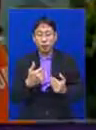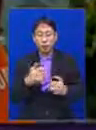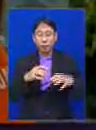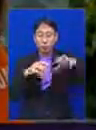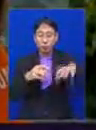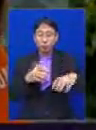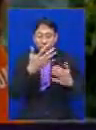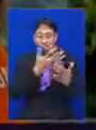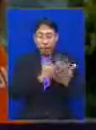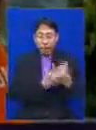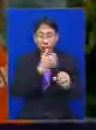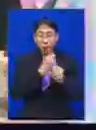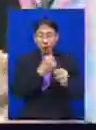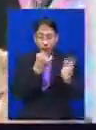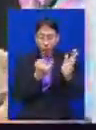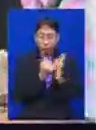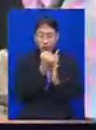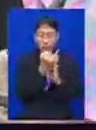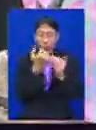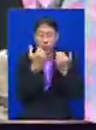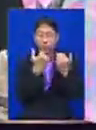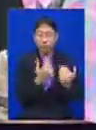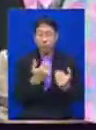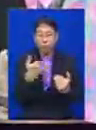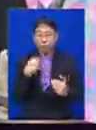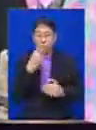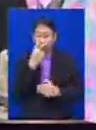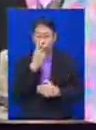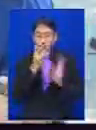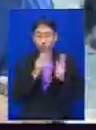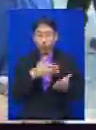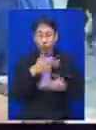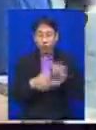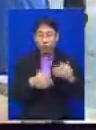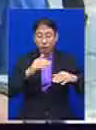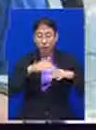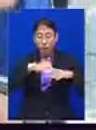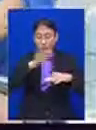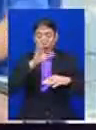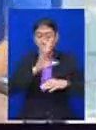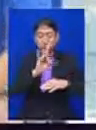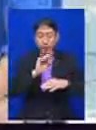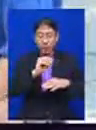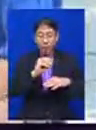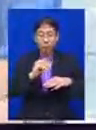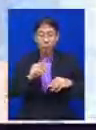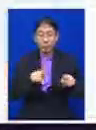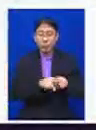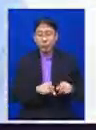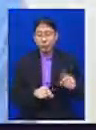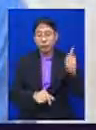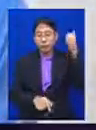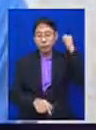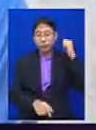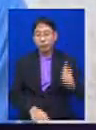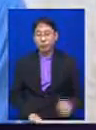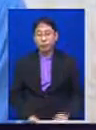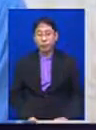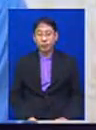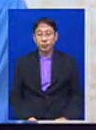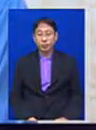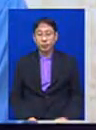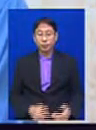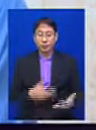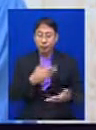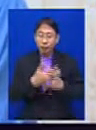ากจะเดินหน้ามาถูกทางเพราะปัจจุบันแทบไม่เห็นผู้ค้าขายสลากเกินราคา80บาทเหมือนในอดีต ราคาขายส่งลดล